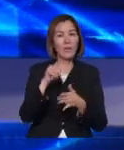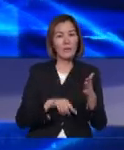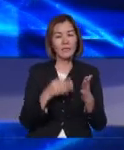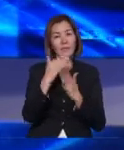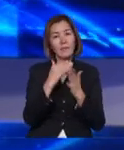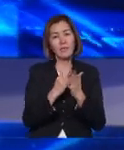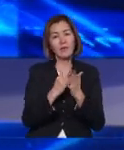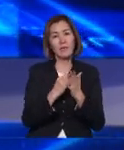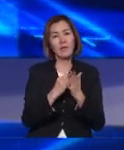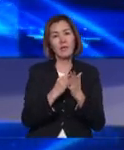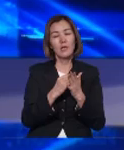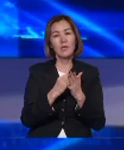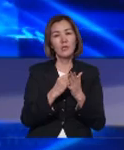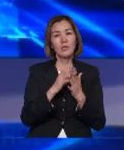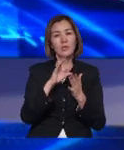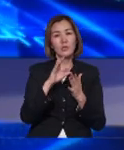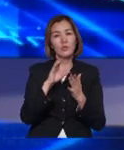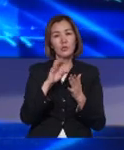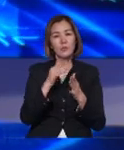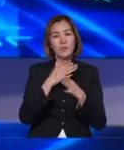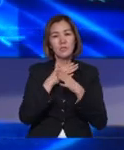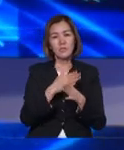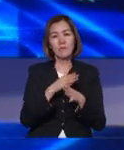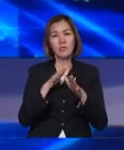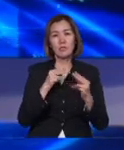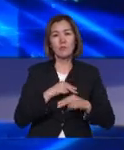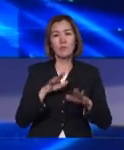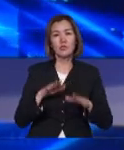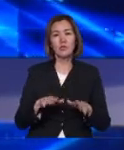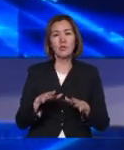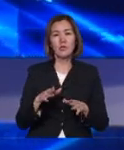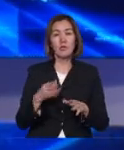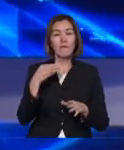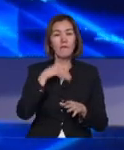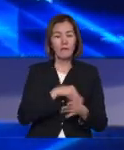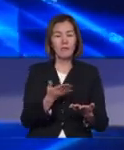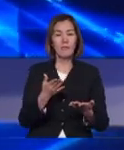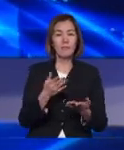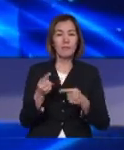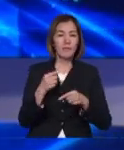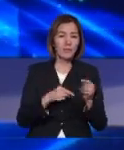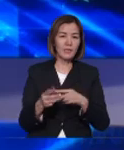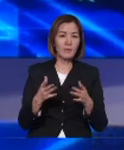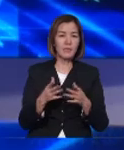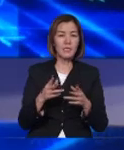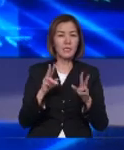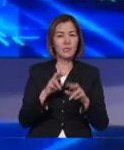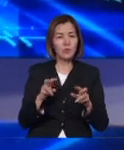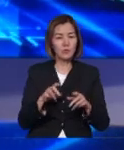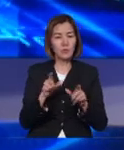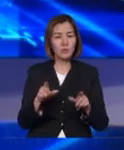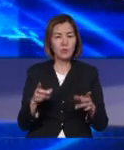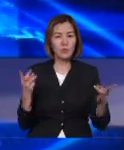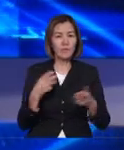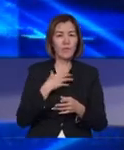манаты и программа субсидируемый рабочих мест выгодны как для предпринимателей так и для граждан ищущих работу наша съёмочная